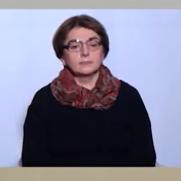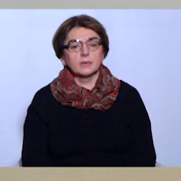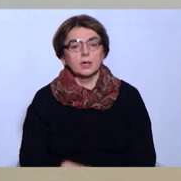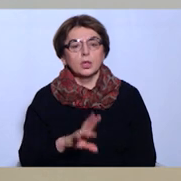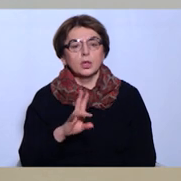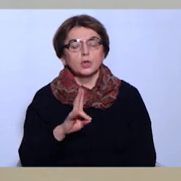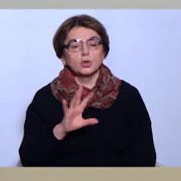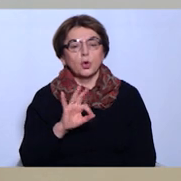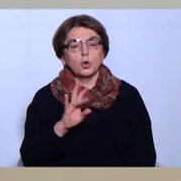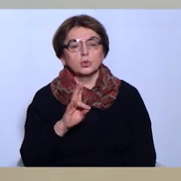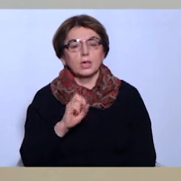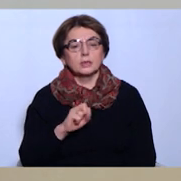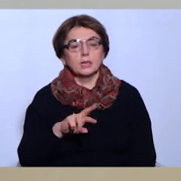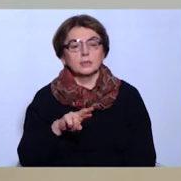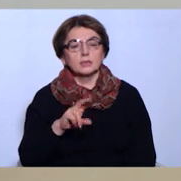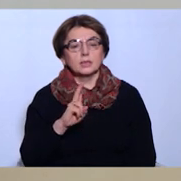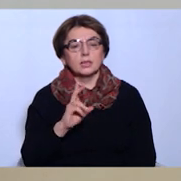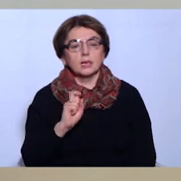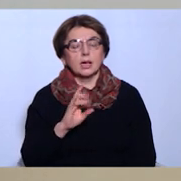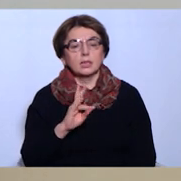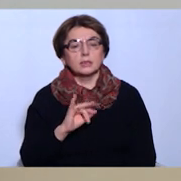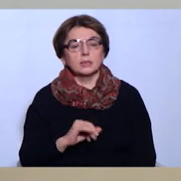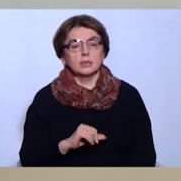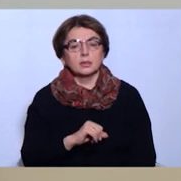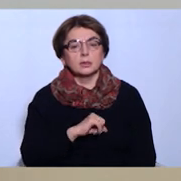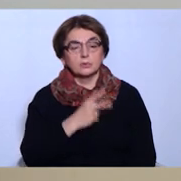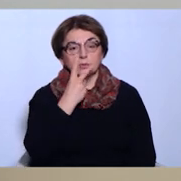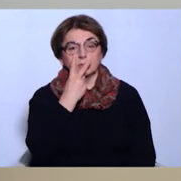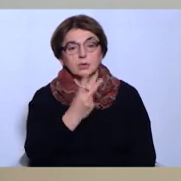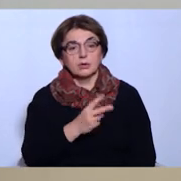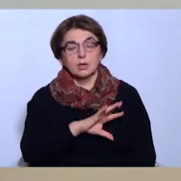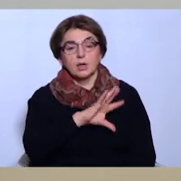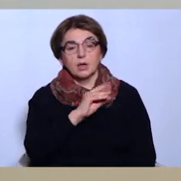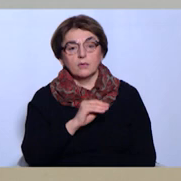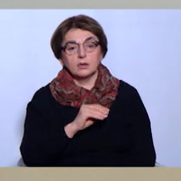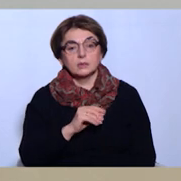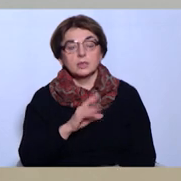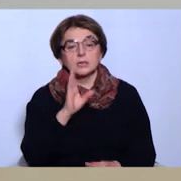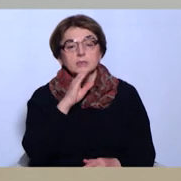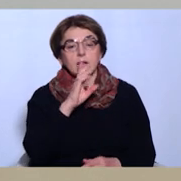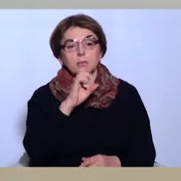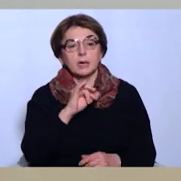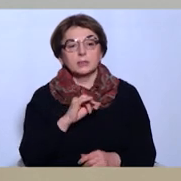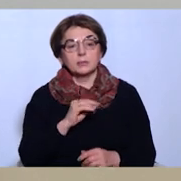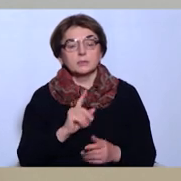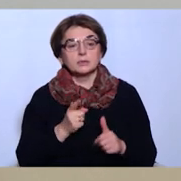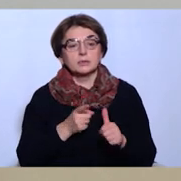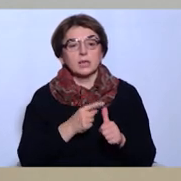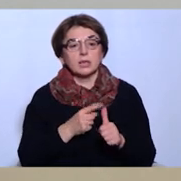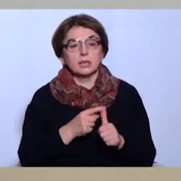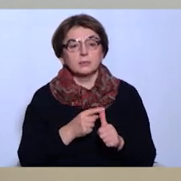ნონანი და დეკანი. ალბათ ჩვენ თვითონაც შეემჩნევდი, რომ ყოველი ნახშირწყალბადების